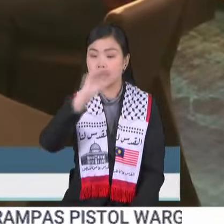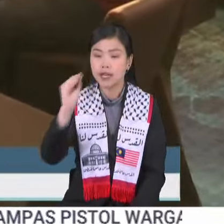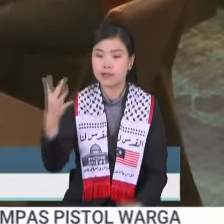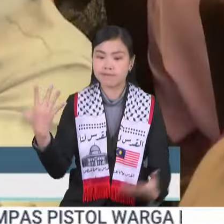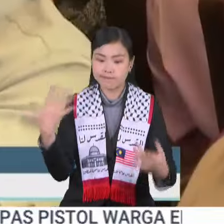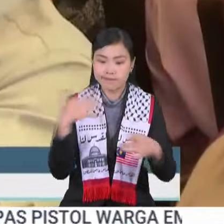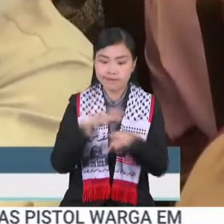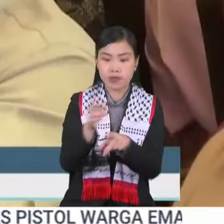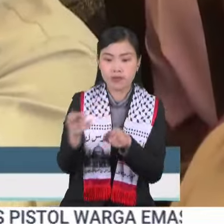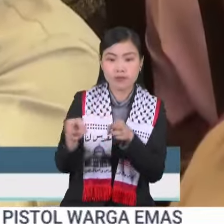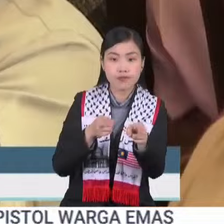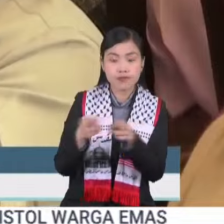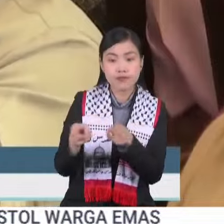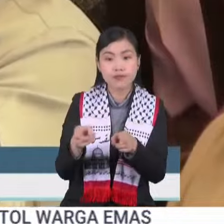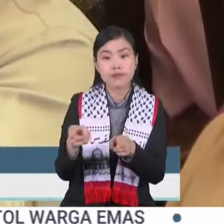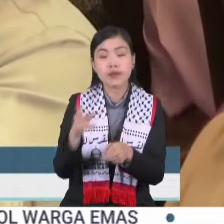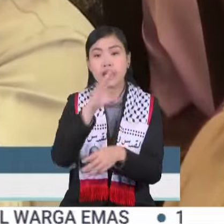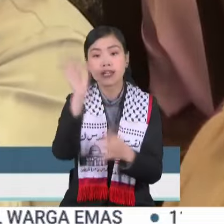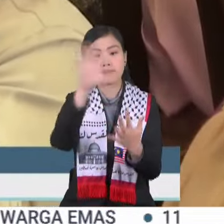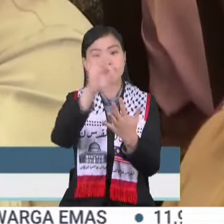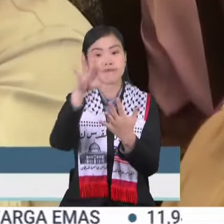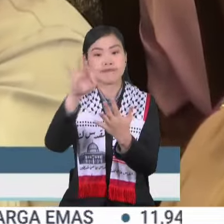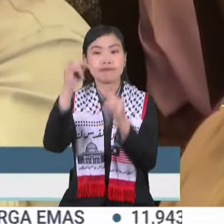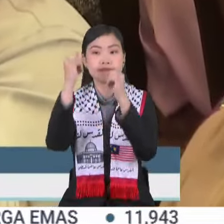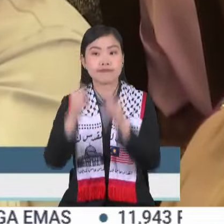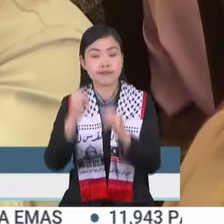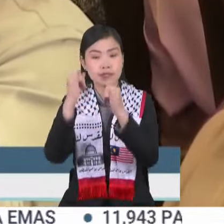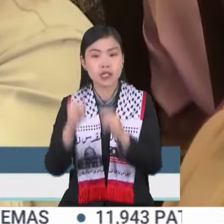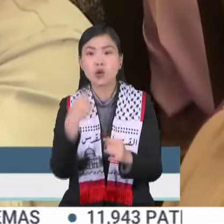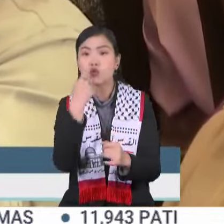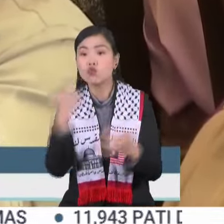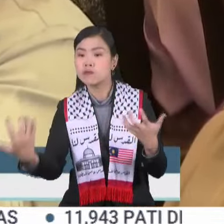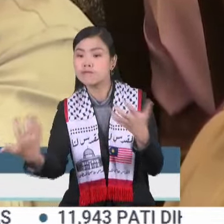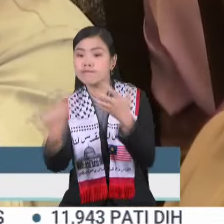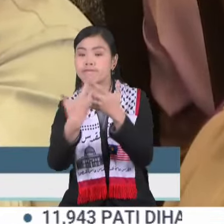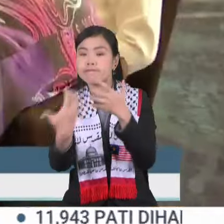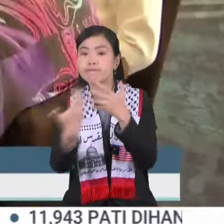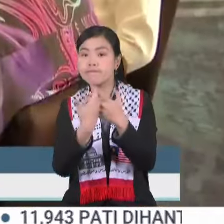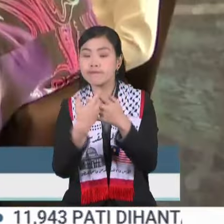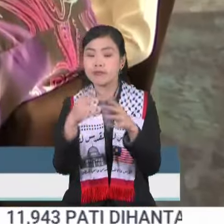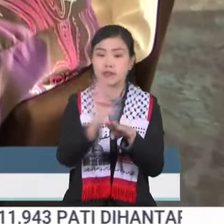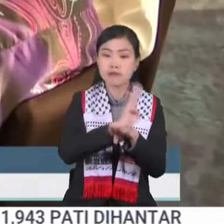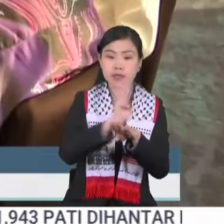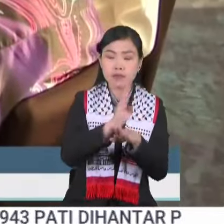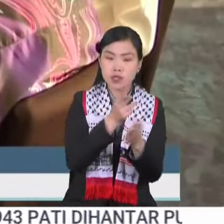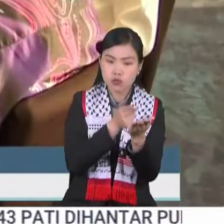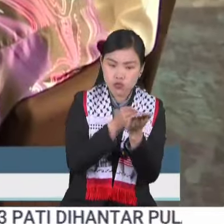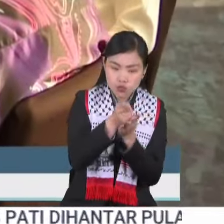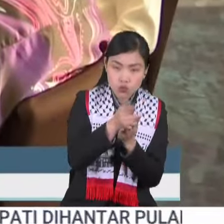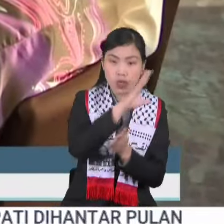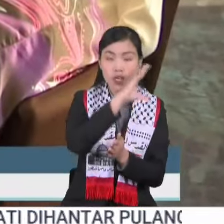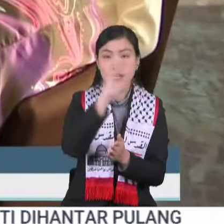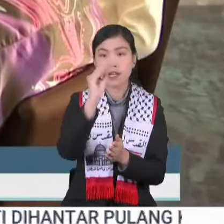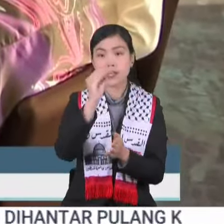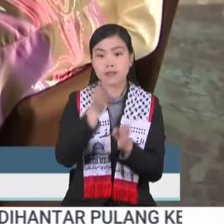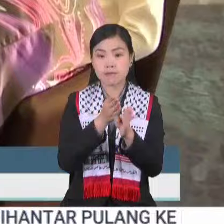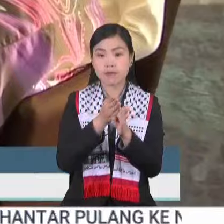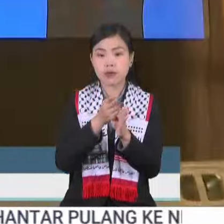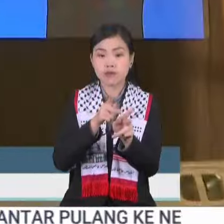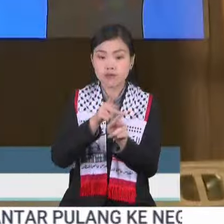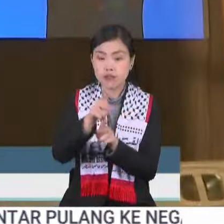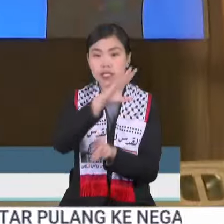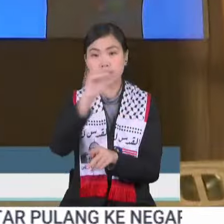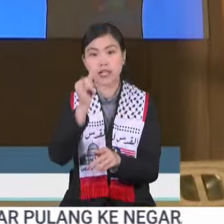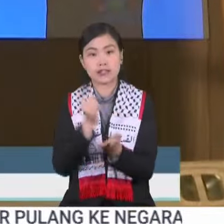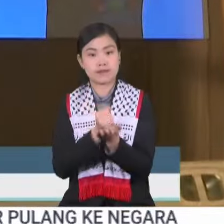dalam operasi termasuk membabitkan pelantikan individu yang sesuai perniagaan yang telus dan profesional serta berintegriti